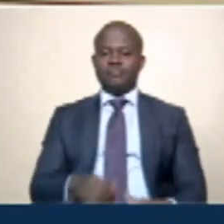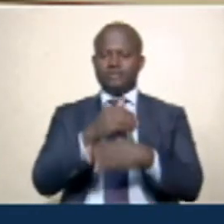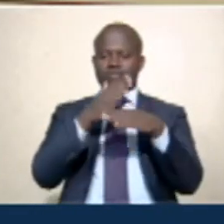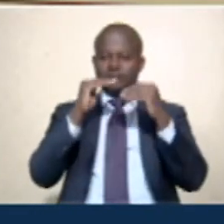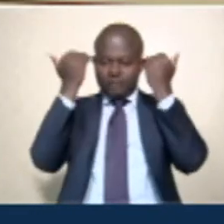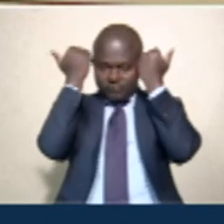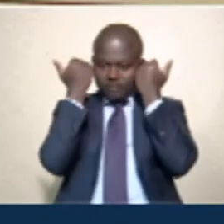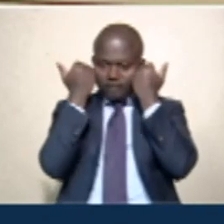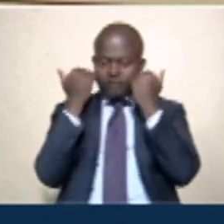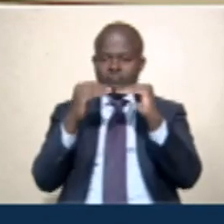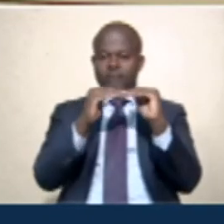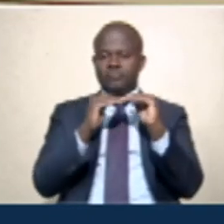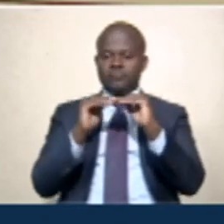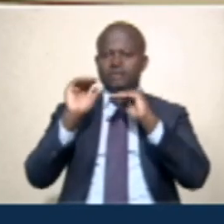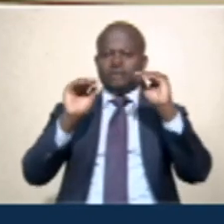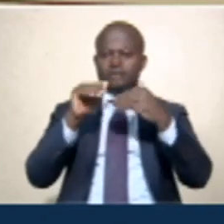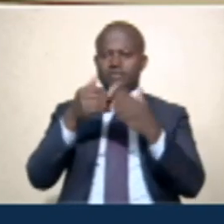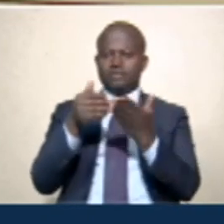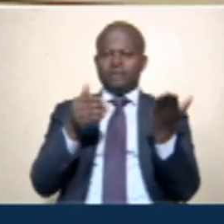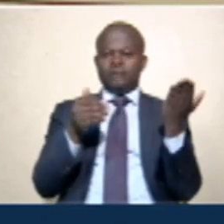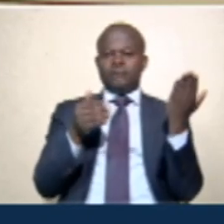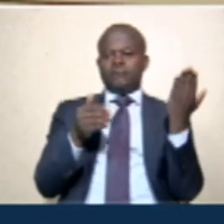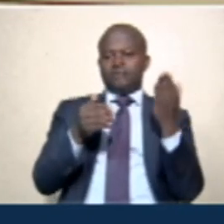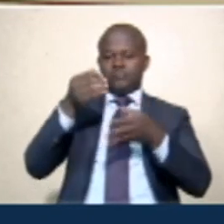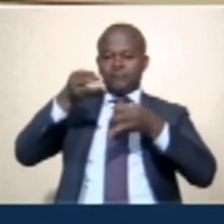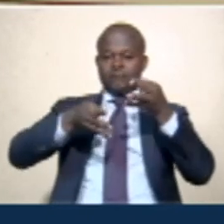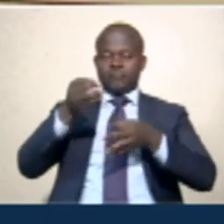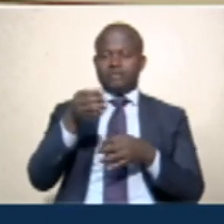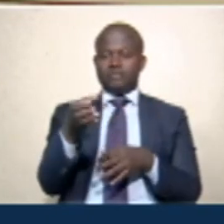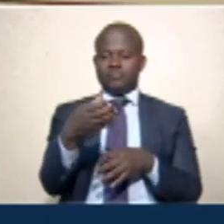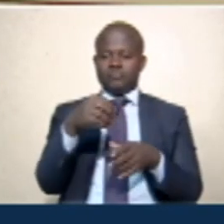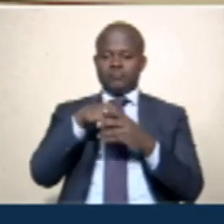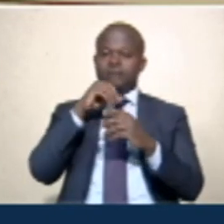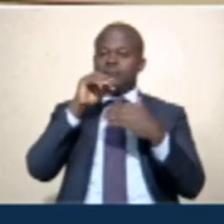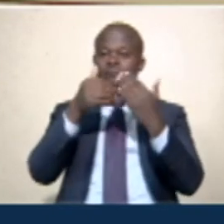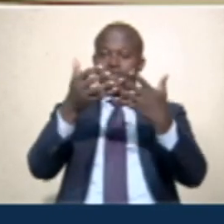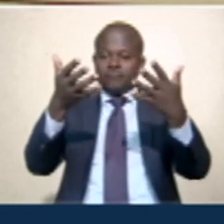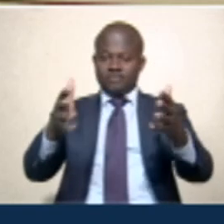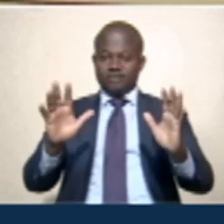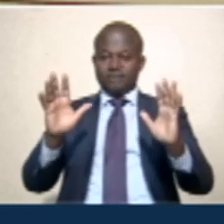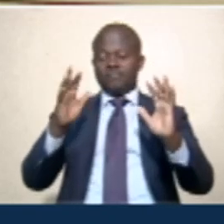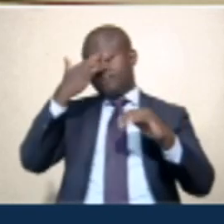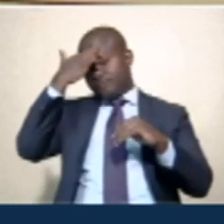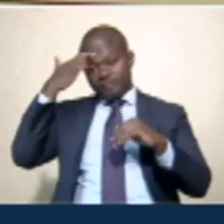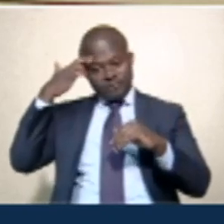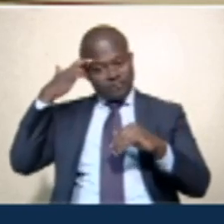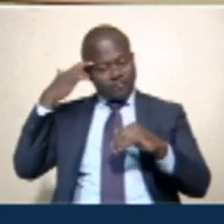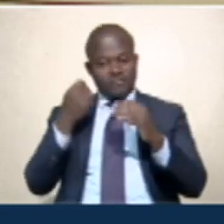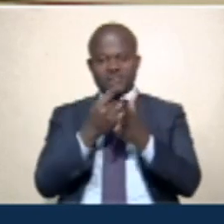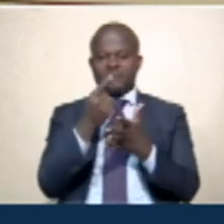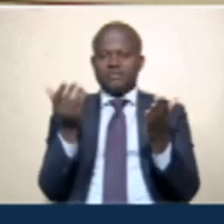y'ubutabera yabajijwe imanza zaciwe n'inkiko gacaca zitararangizwa impamvu